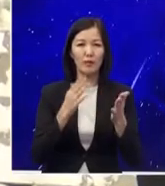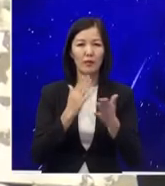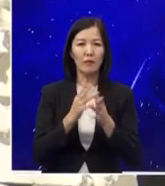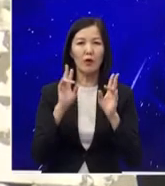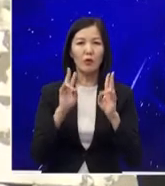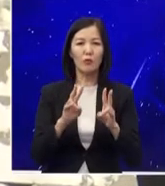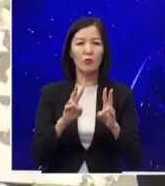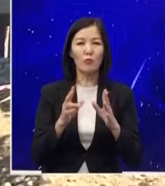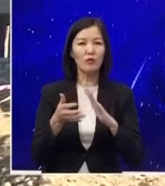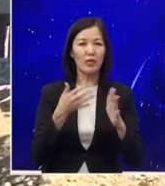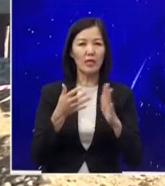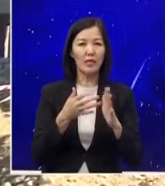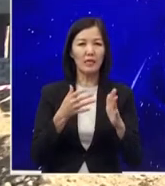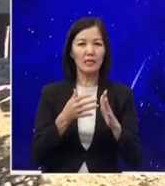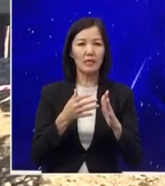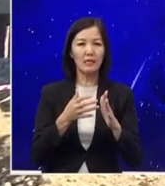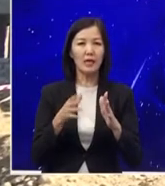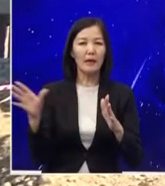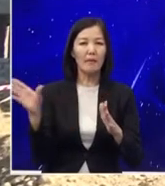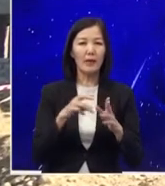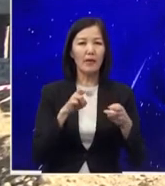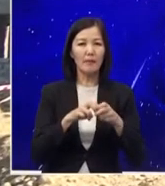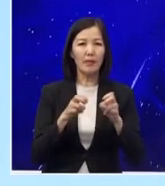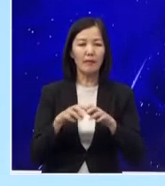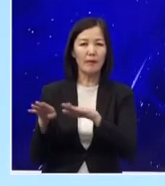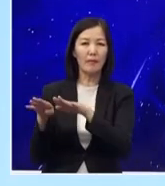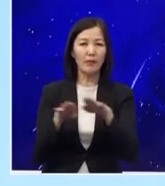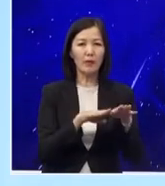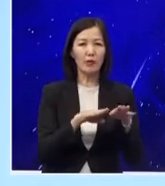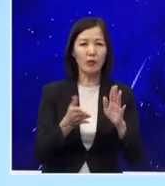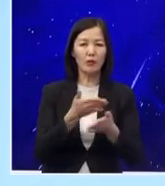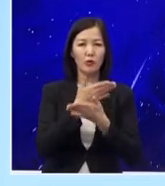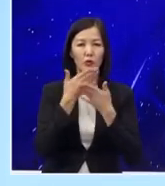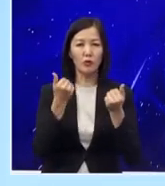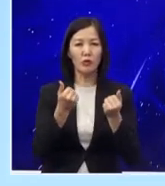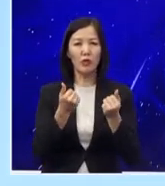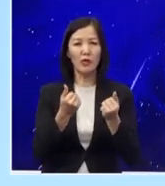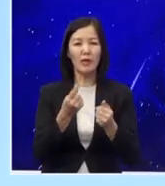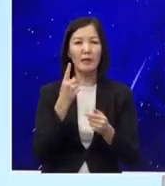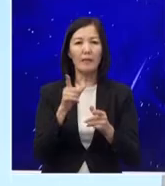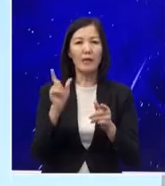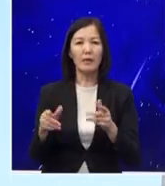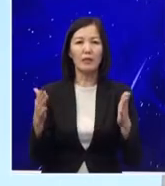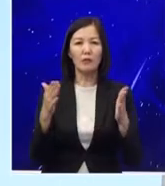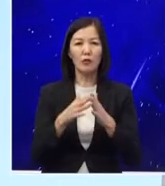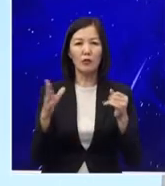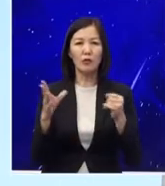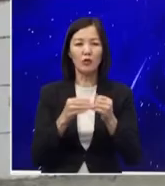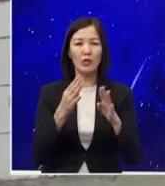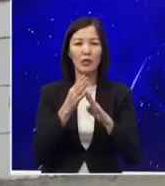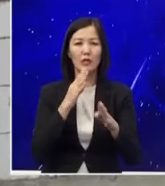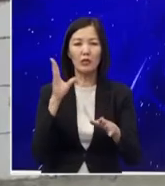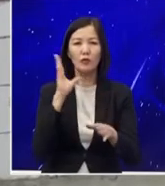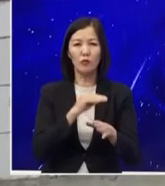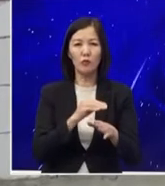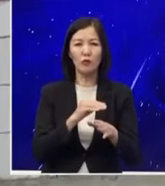Алайда бұл жеткіліксіз. Сарапшылардың айтуынша, барлық мәселе бірыңғай жүйенің жоқтығынан. Яғни бір адам үймен жерге де